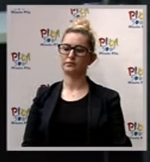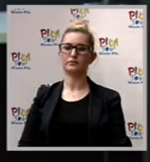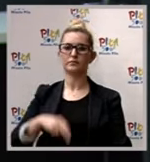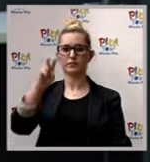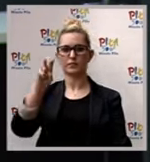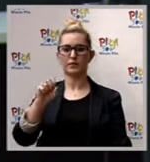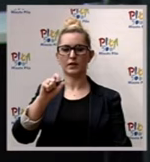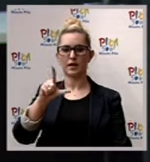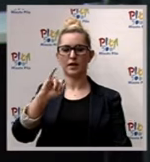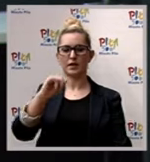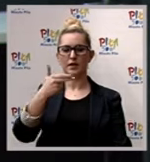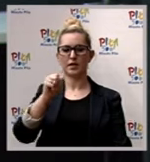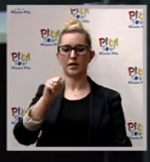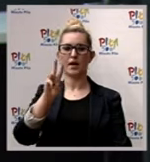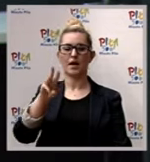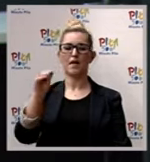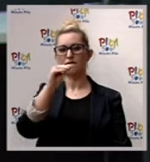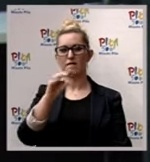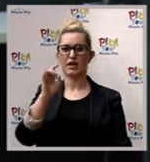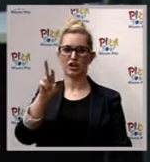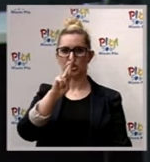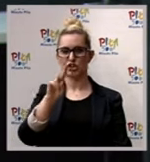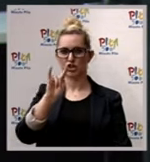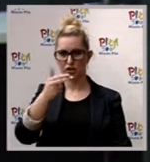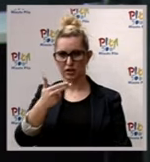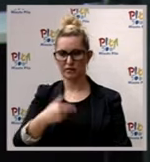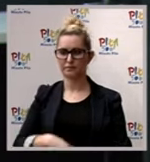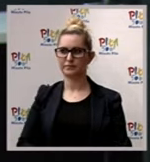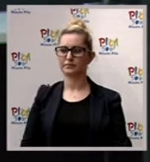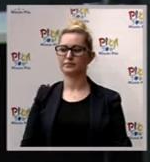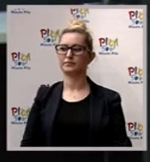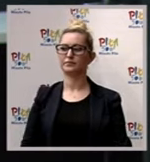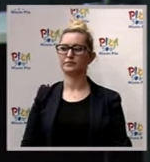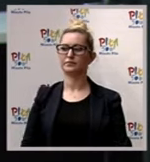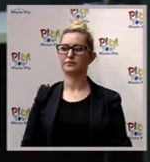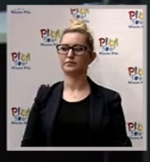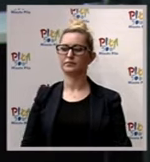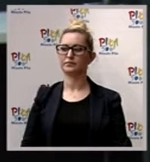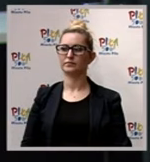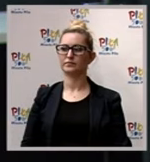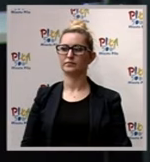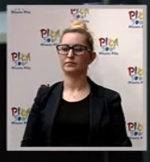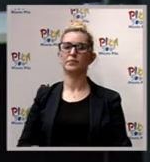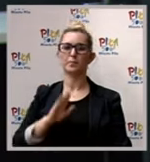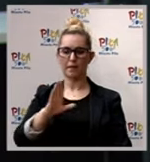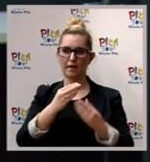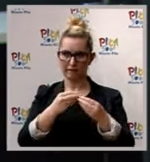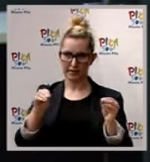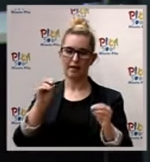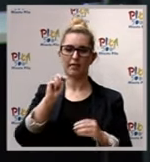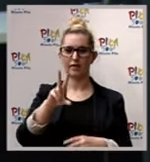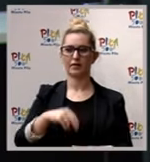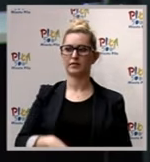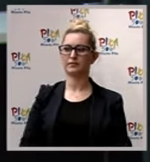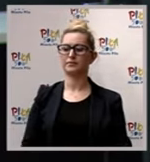Teresa Węgrzyn. Komisja skrutacyjna stwierdza, że kandydatka Halina Teresa Węgrzyn uzyskała więcej głosów